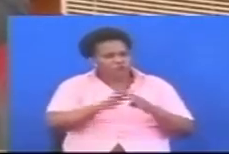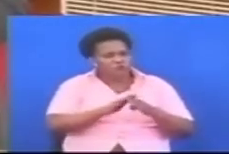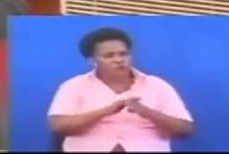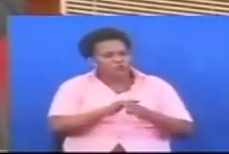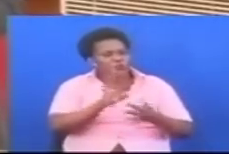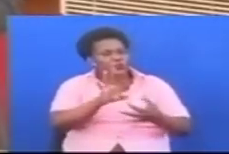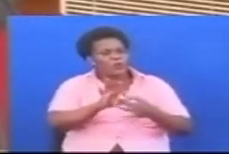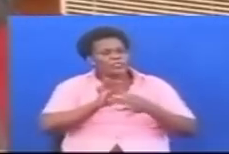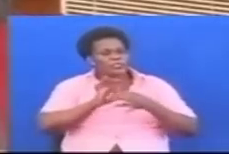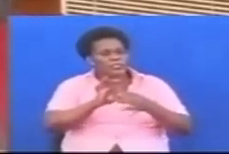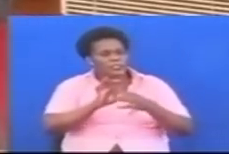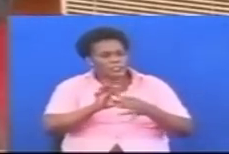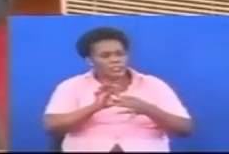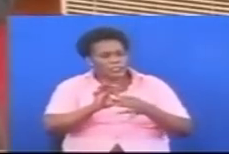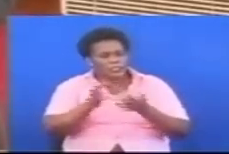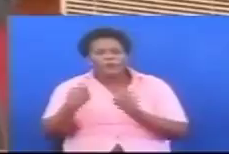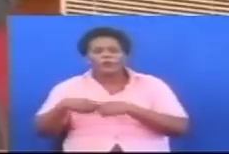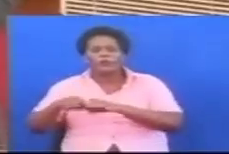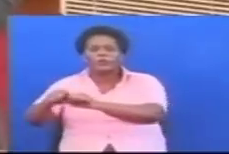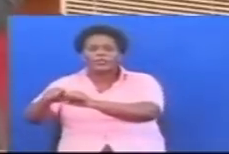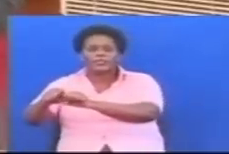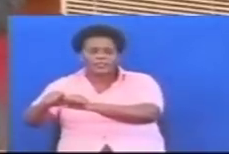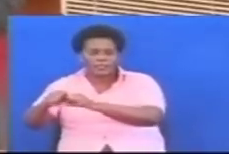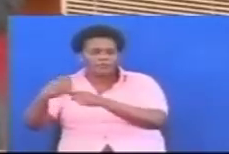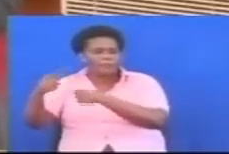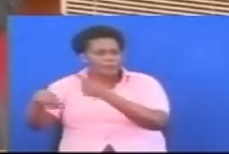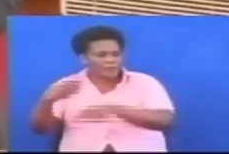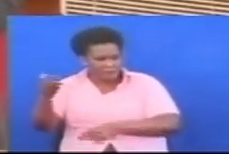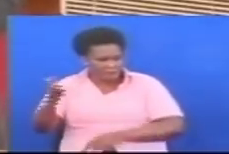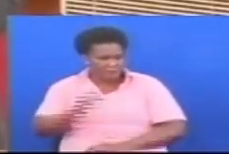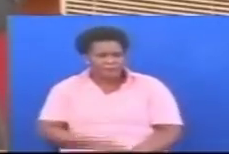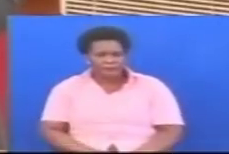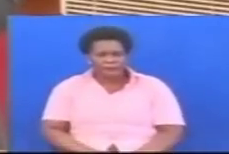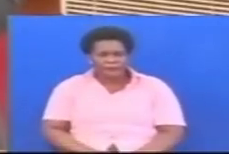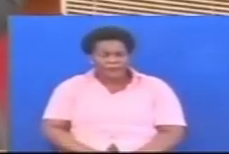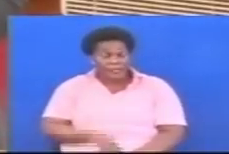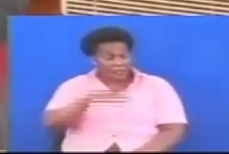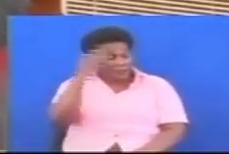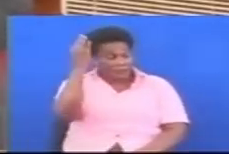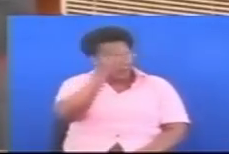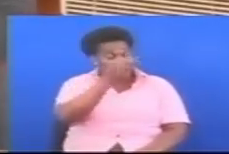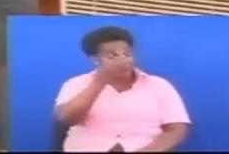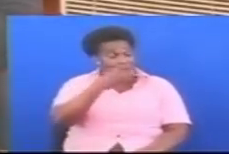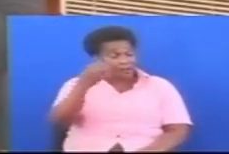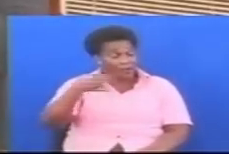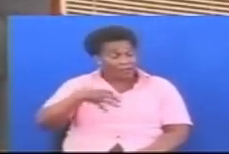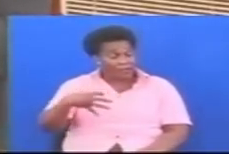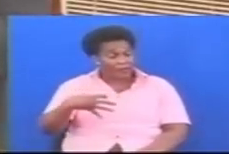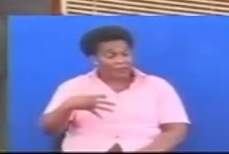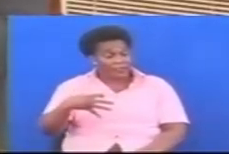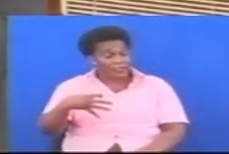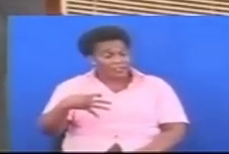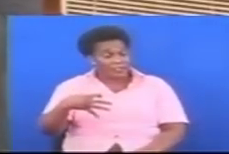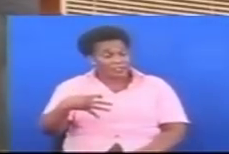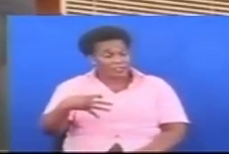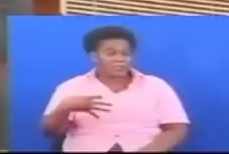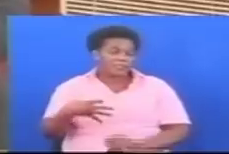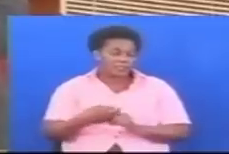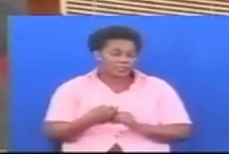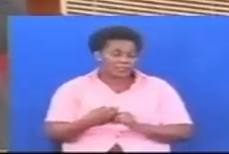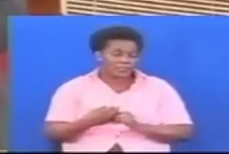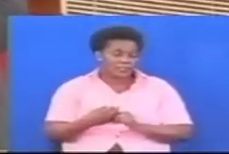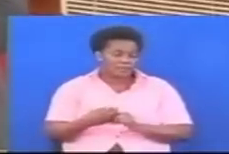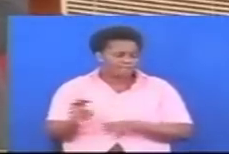hiyo. Mheshimiwa Mwenyekiti, hotuba ya Mheshimiwa Waziri aliyoitoa hapa bungeni mwezi Mei